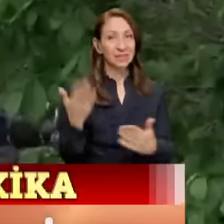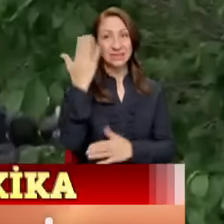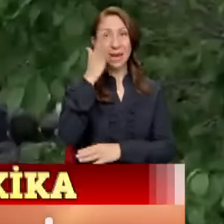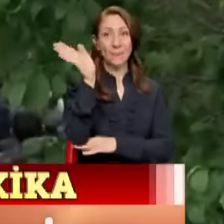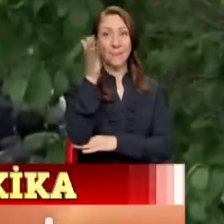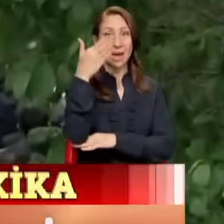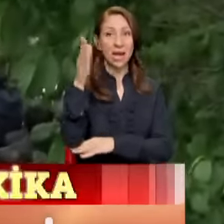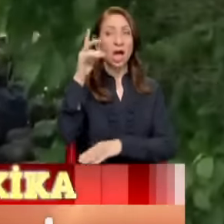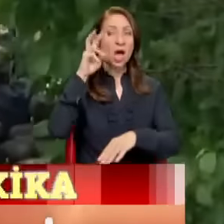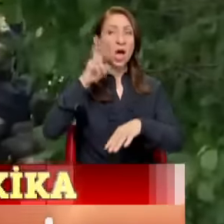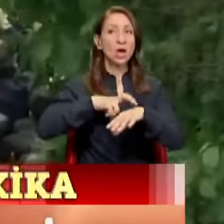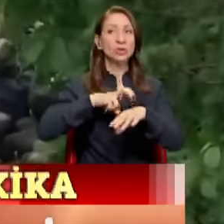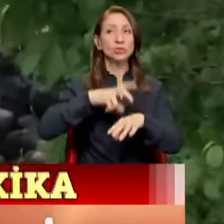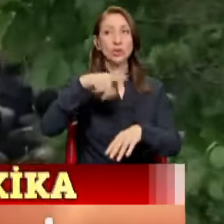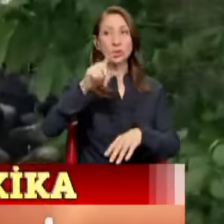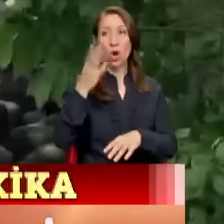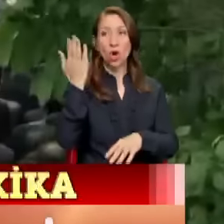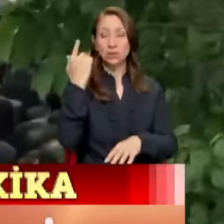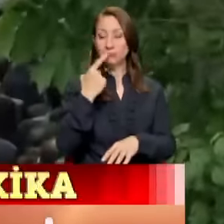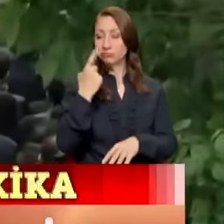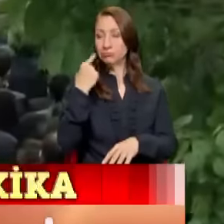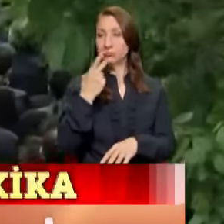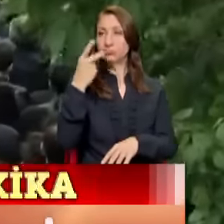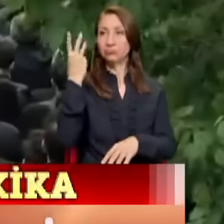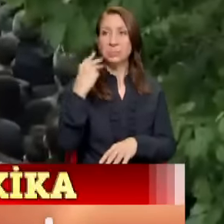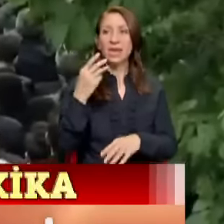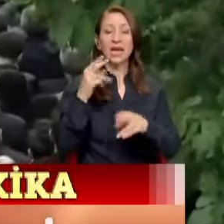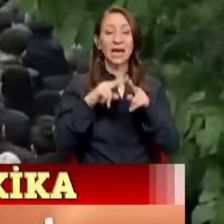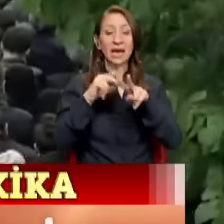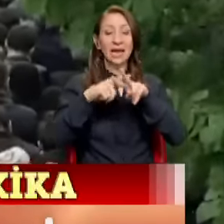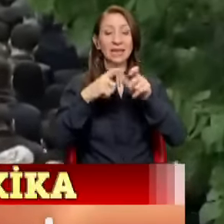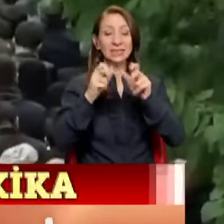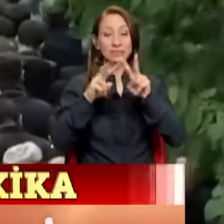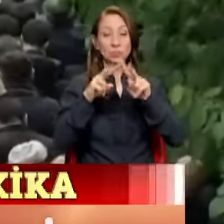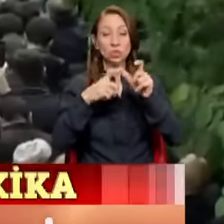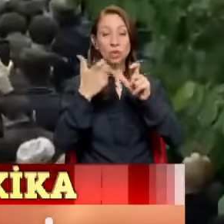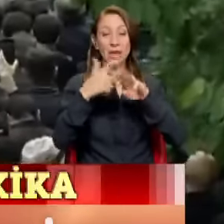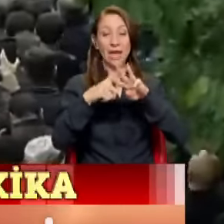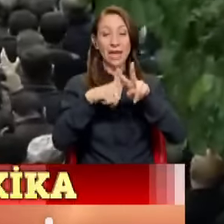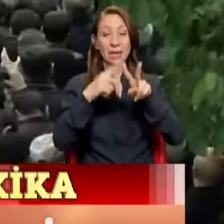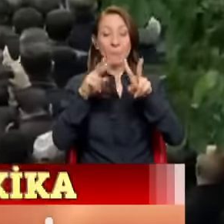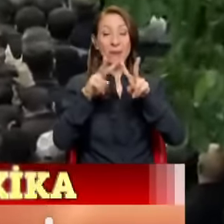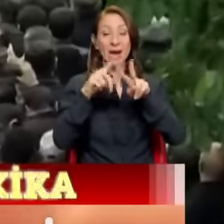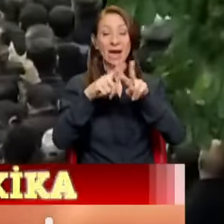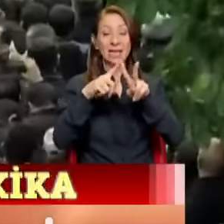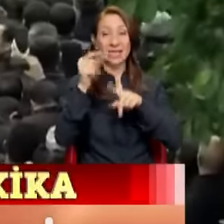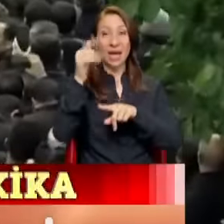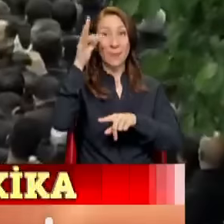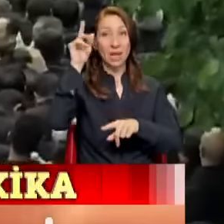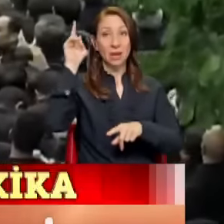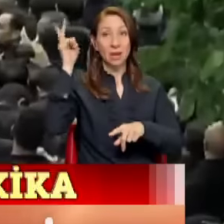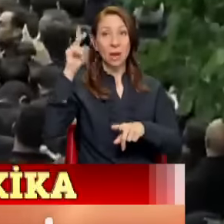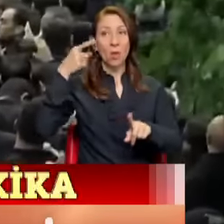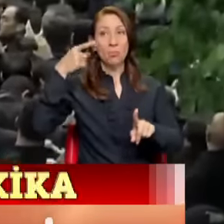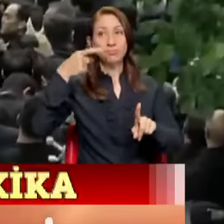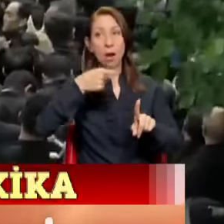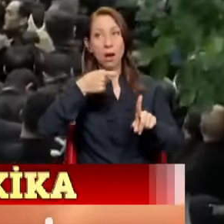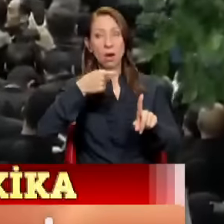bayraklar hatırlayacaksınız önceki seneler de Kasım süleymani ve Kasım süleymani Amerika Birleşik Devletleri tarafından